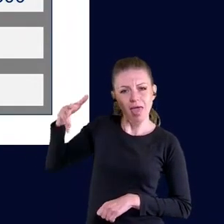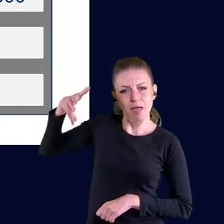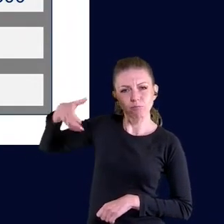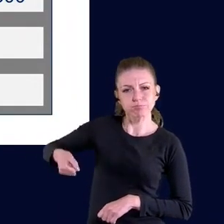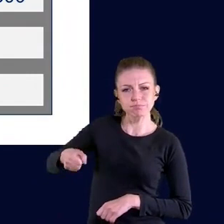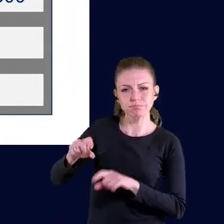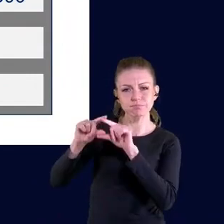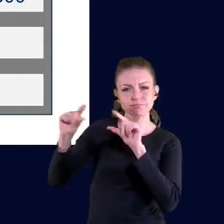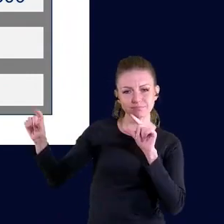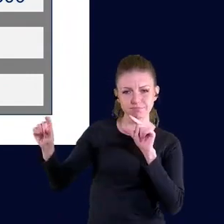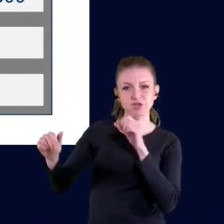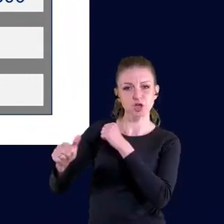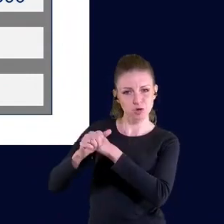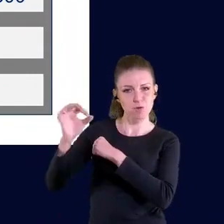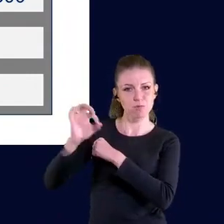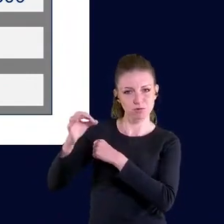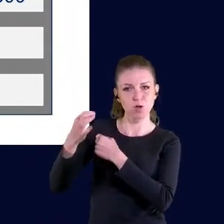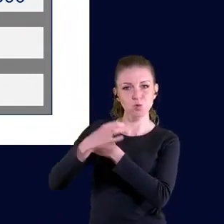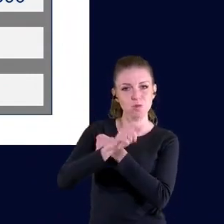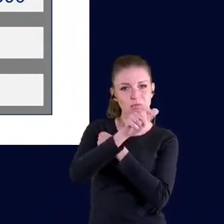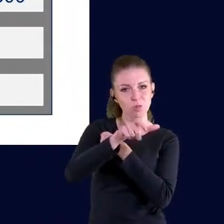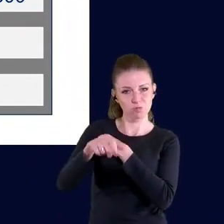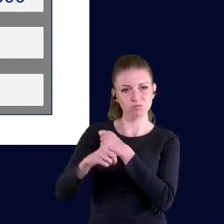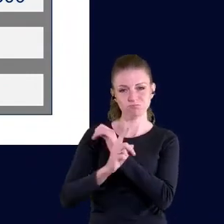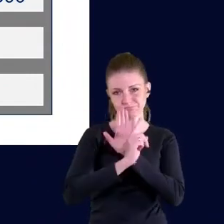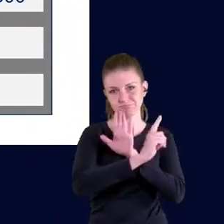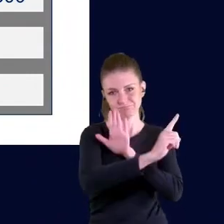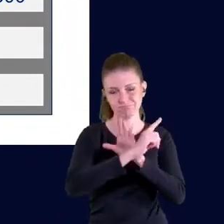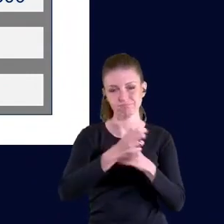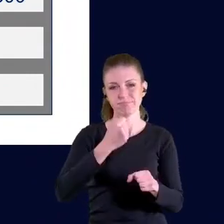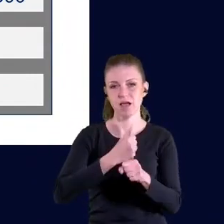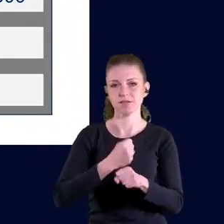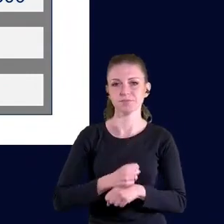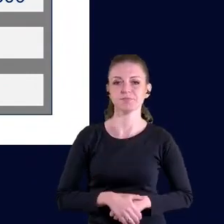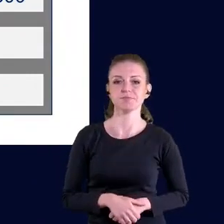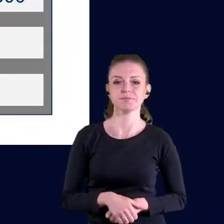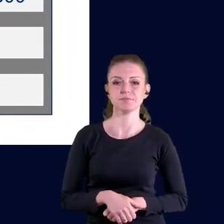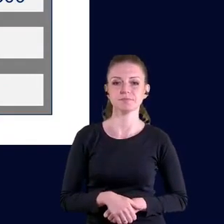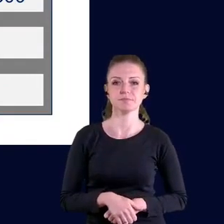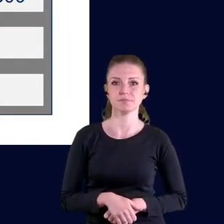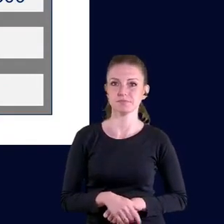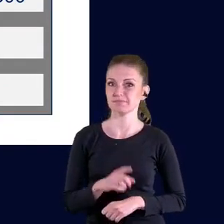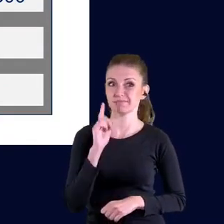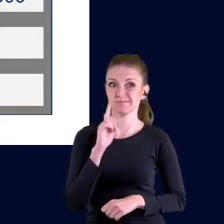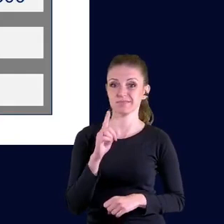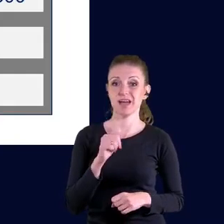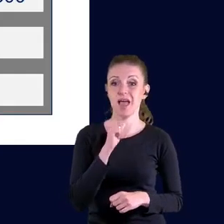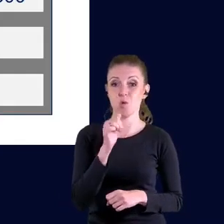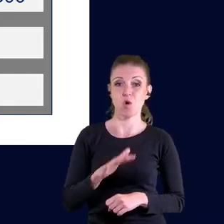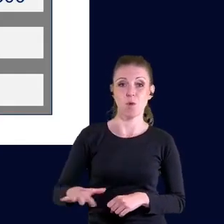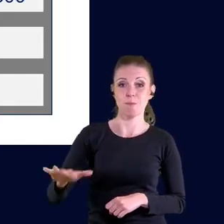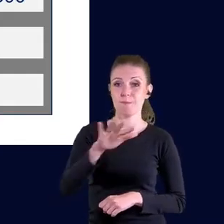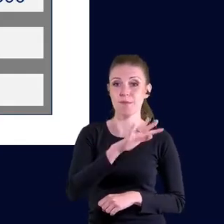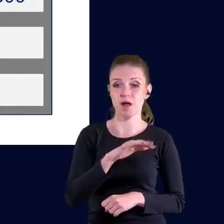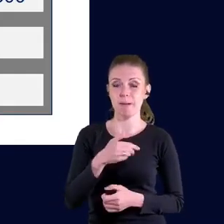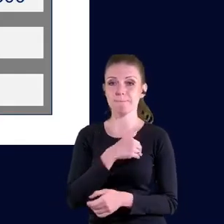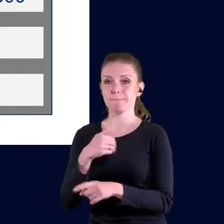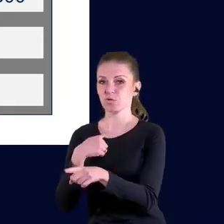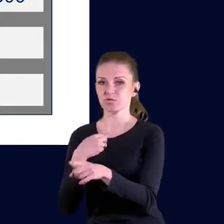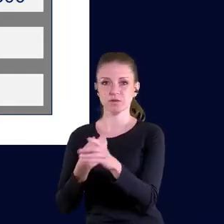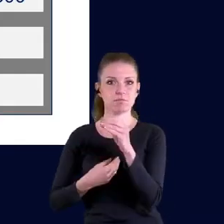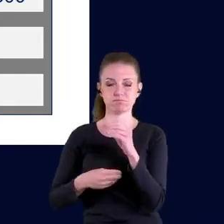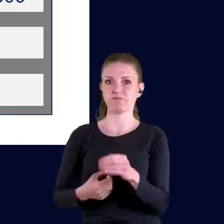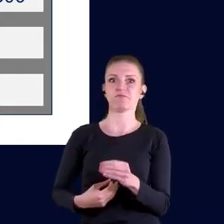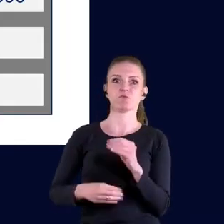A na na tle Europy polscy studenci są jednym z bardziej zapracowanych nacji jednak jak się